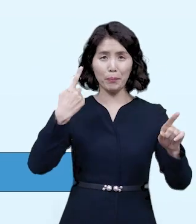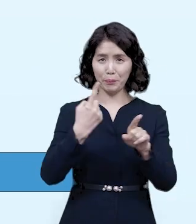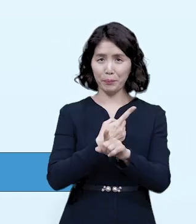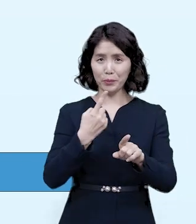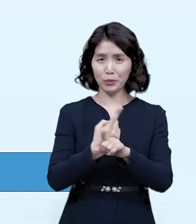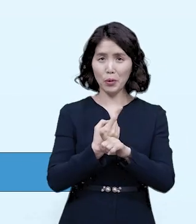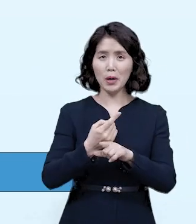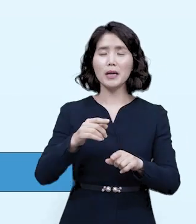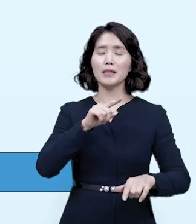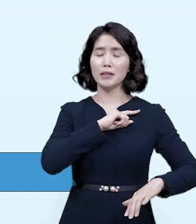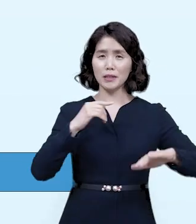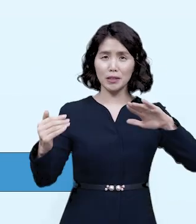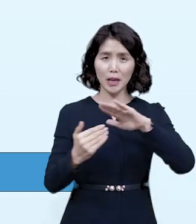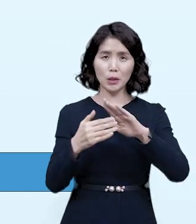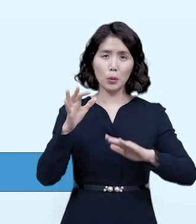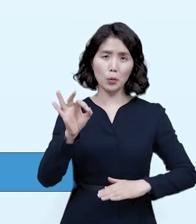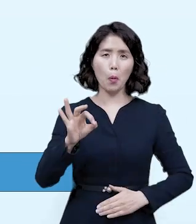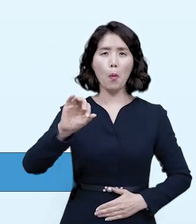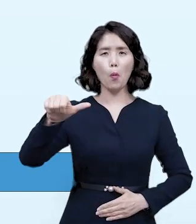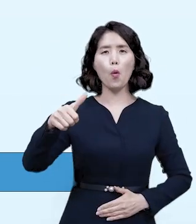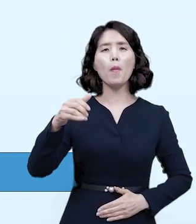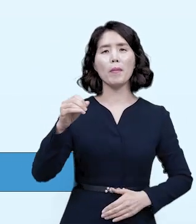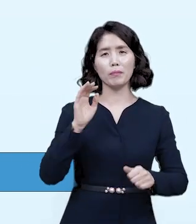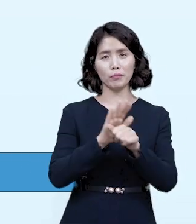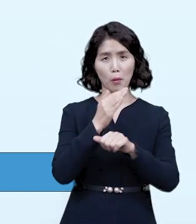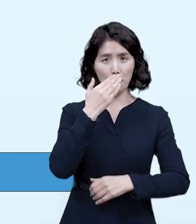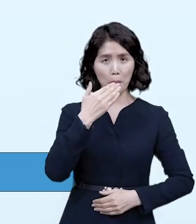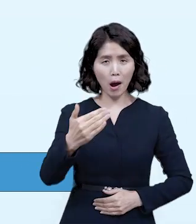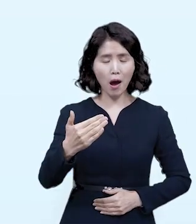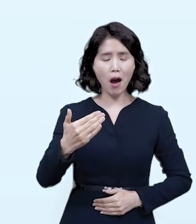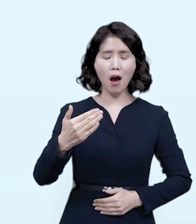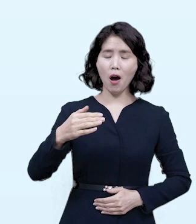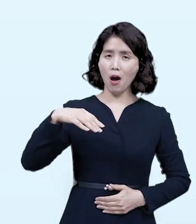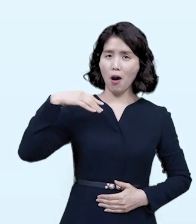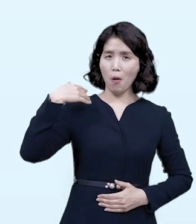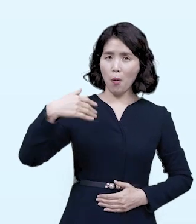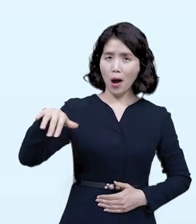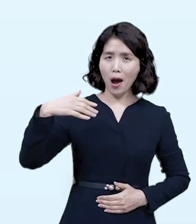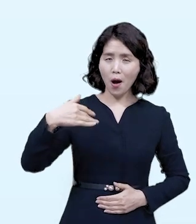개선 부분이며 지원금은 최대 500만 원까지 가능합니다.